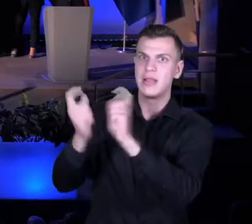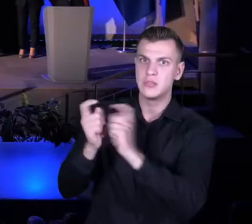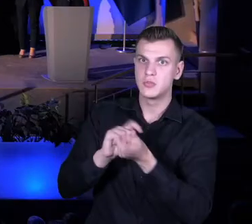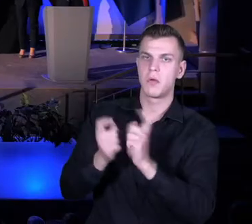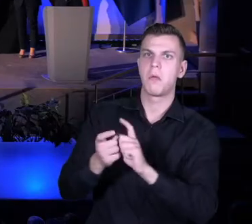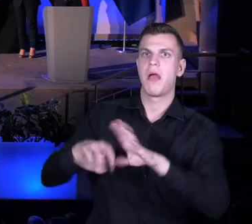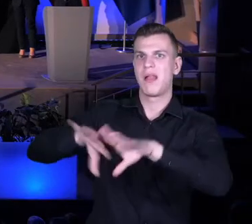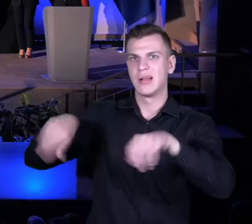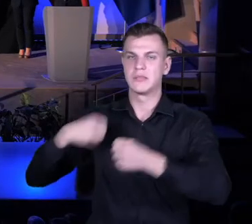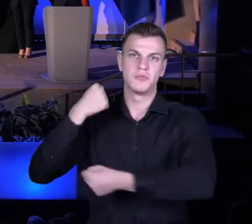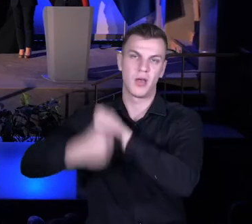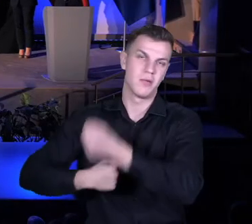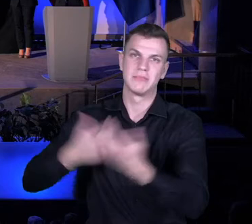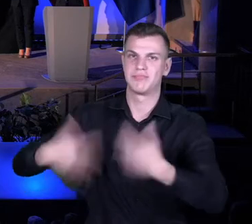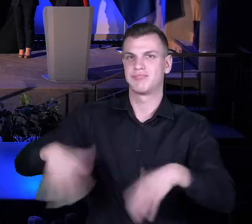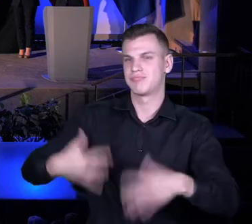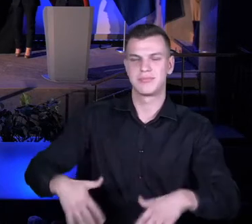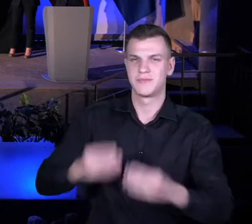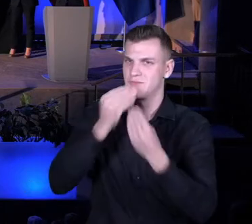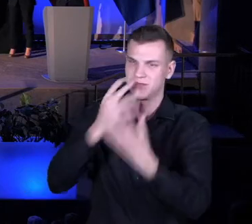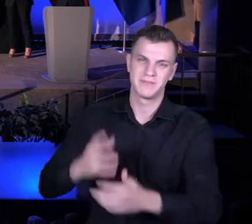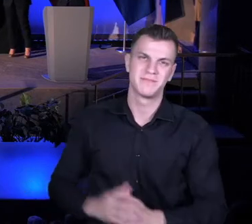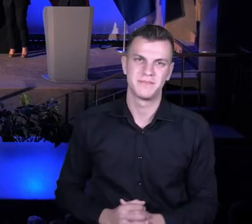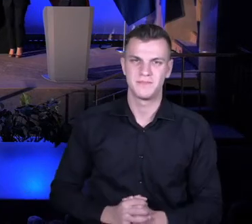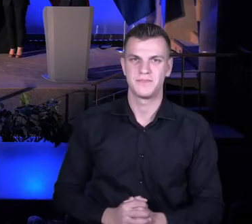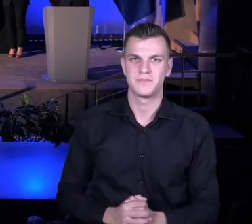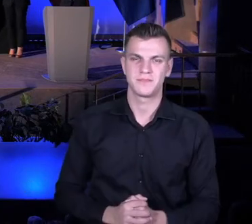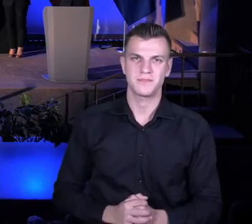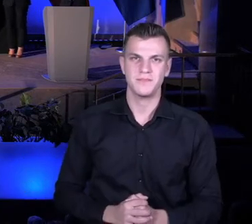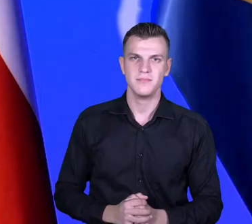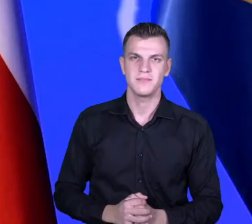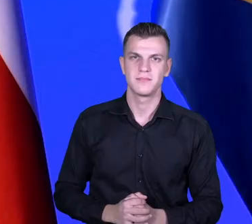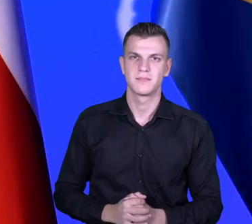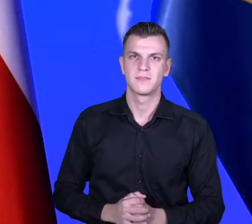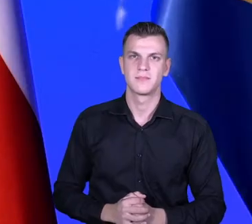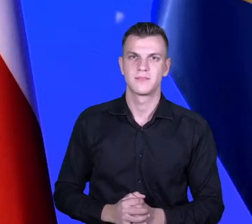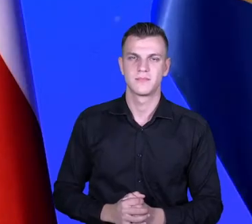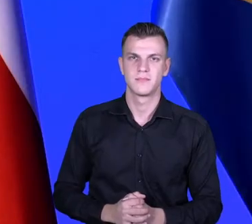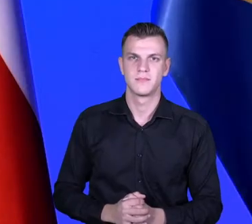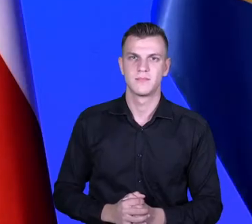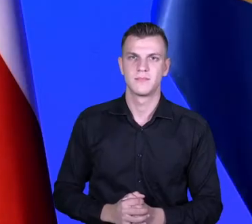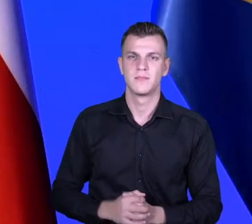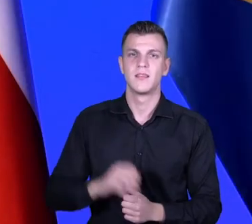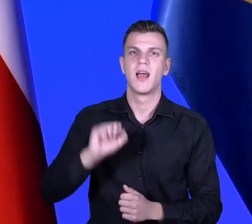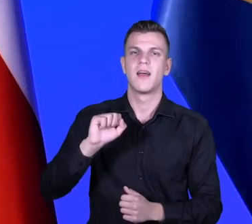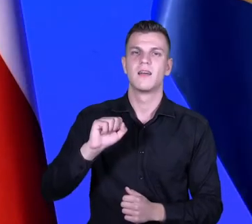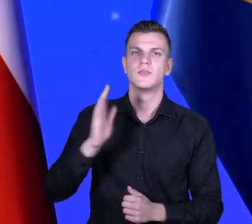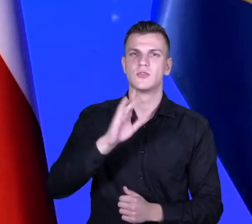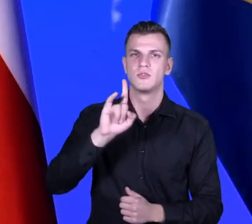dzielą się tym, czego nauczyły się w Szkole dla Innowatora z innymi. A teraz zapraszam panią dyrektor Annę